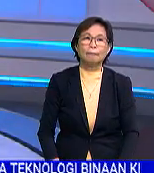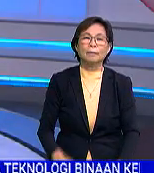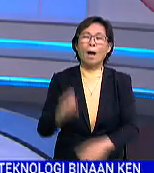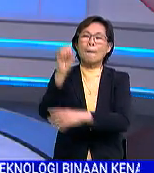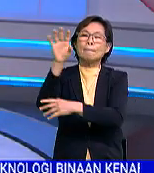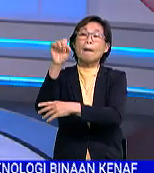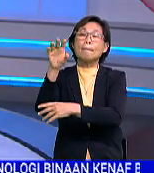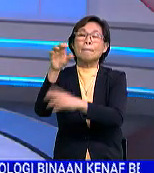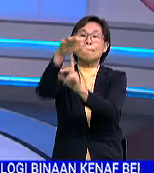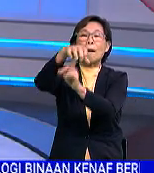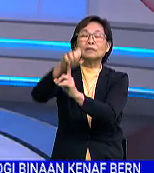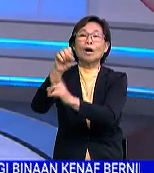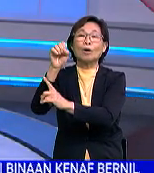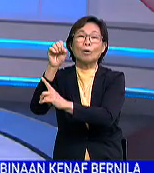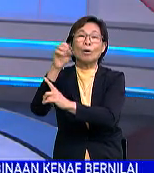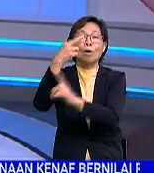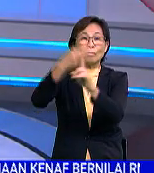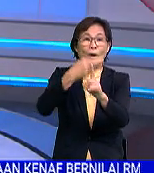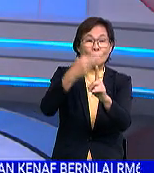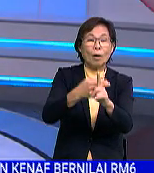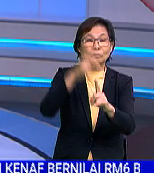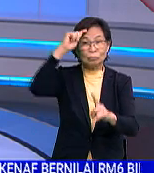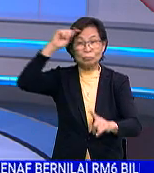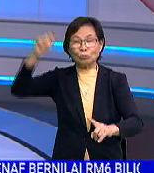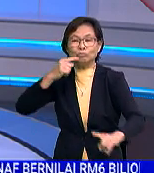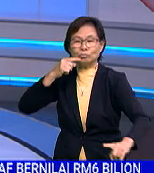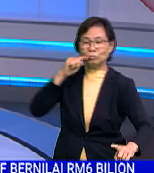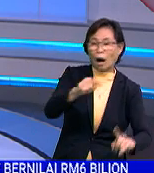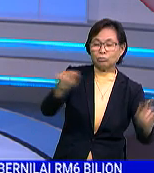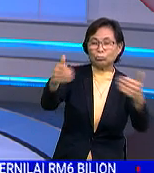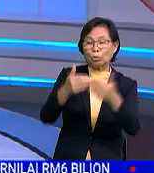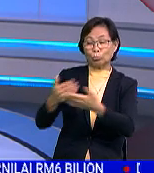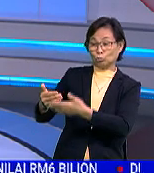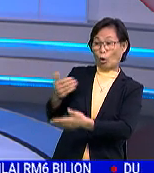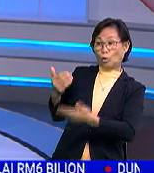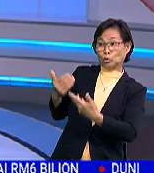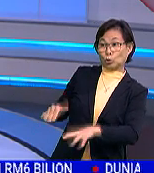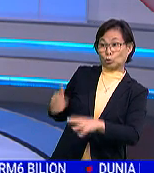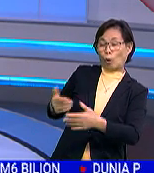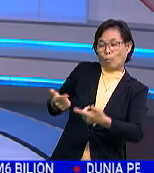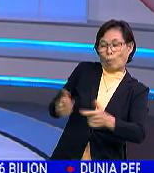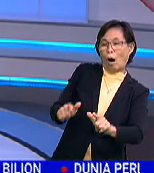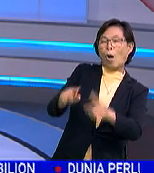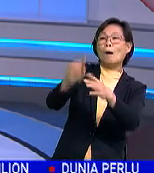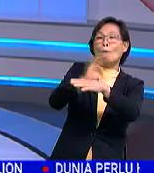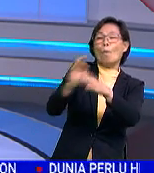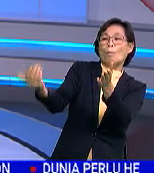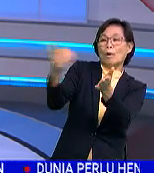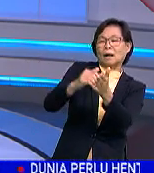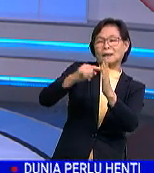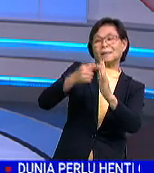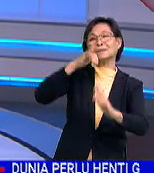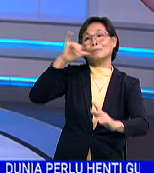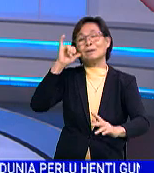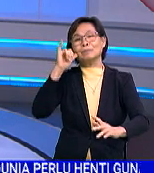Bazar Ramadan Tok Adis Kuala Ibai Kuala Terengganu yang diarah tutup sebelum ini telah pun dibenar beroperasi semula sejak